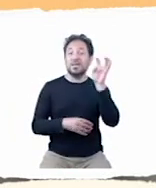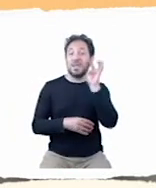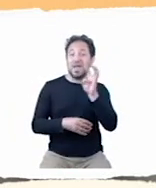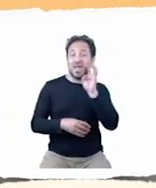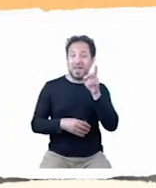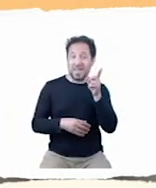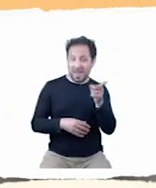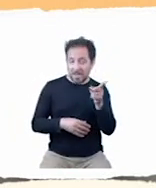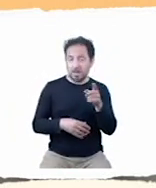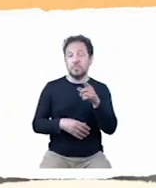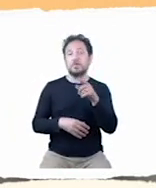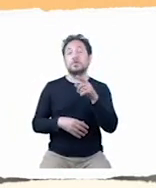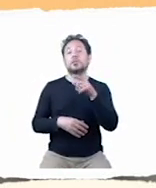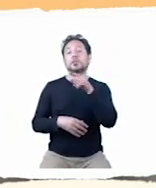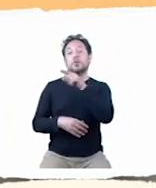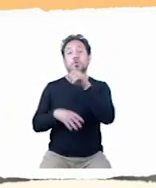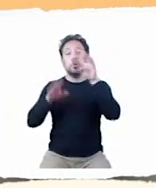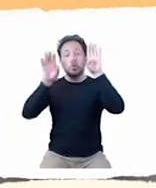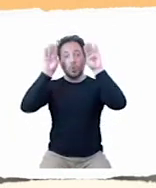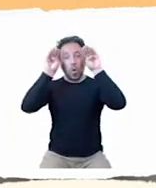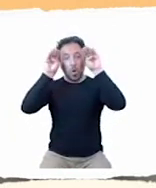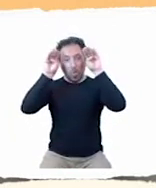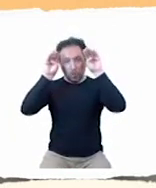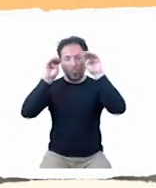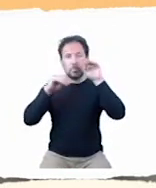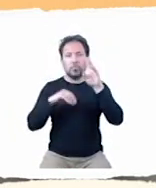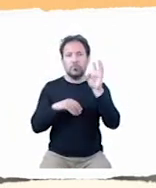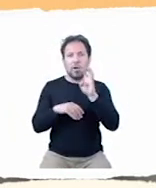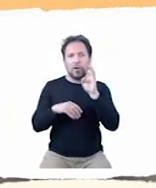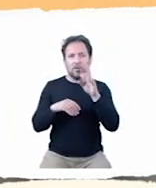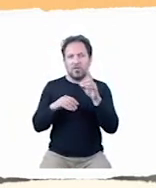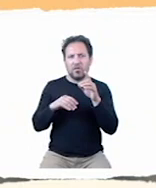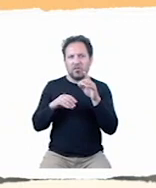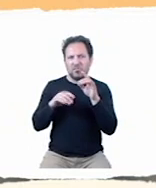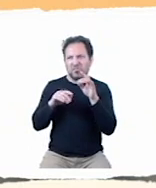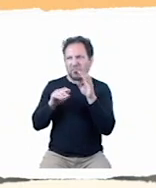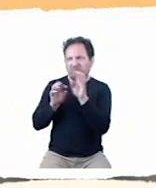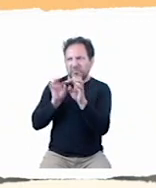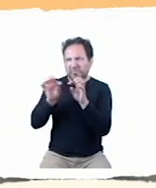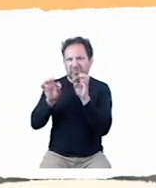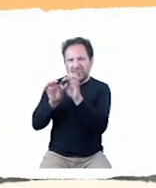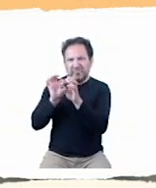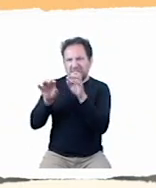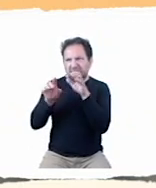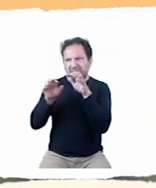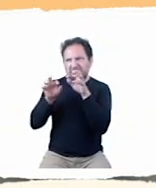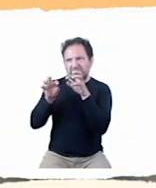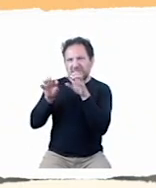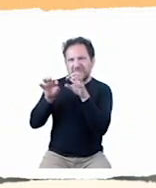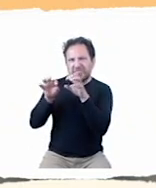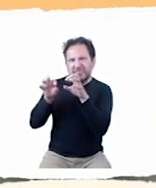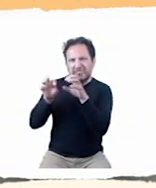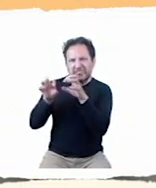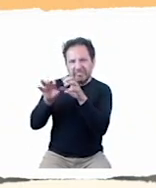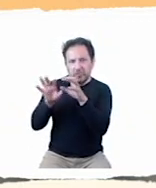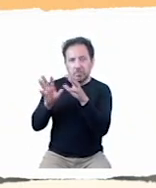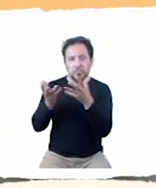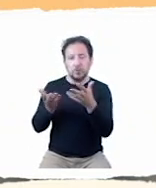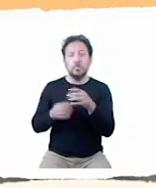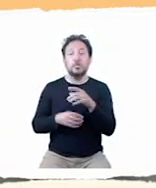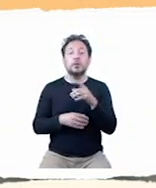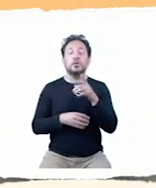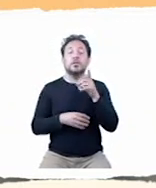Ma i gatti facevano a Rocky tante altre cose. Miscia, infatti, lo